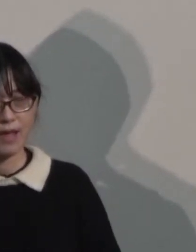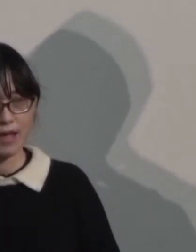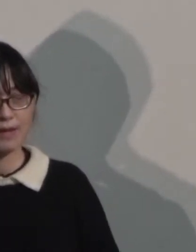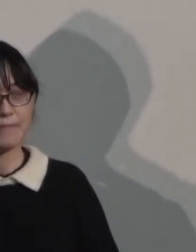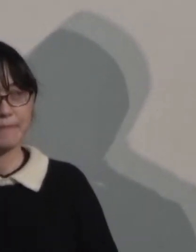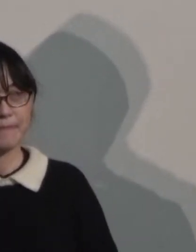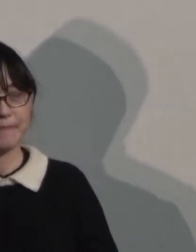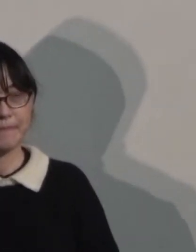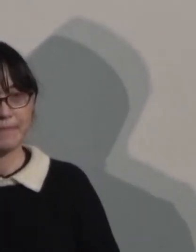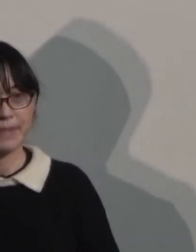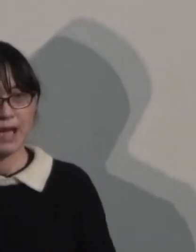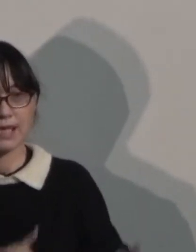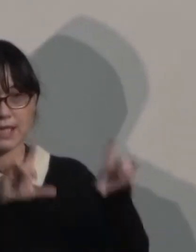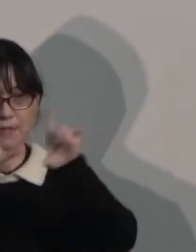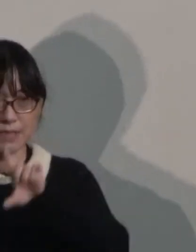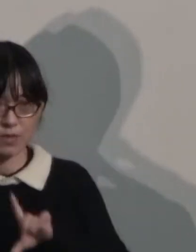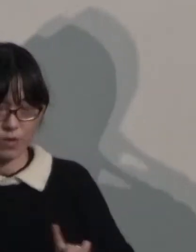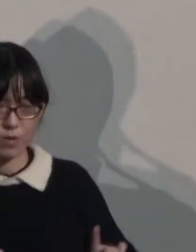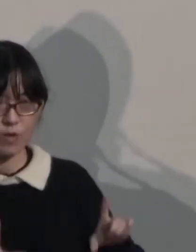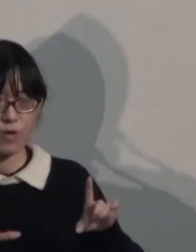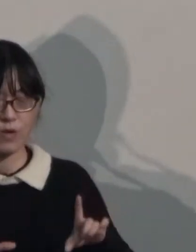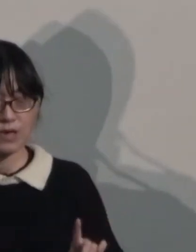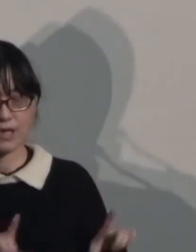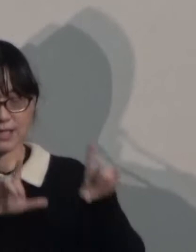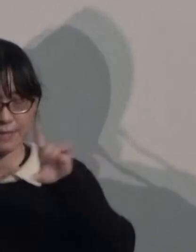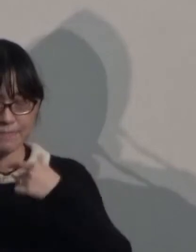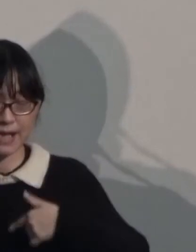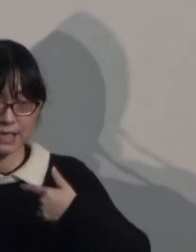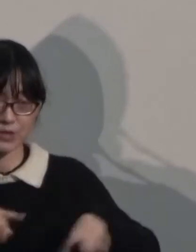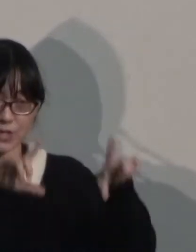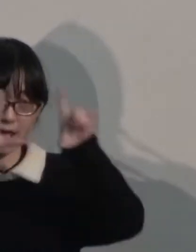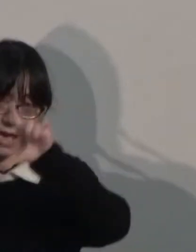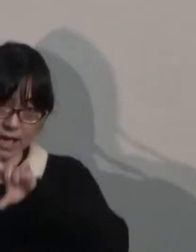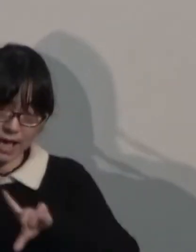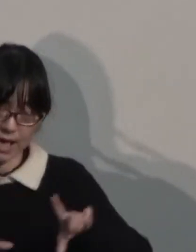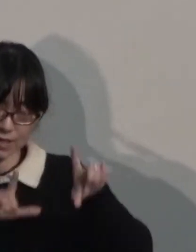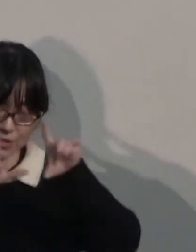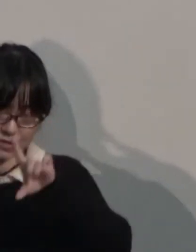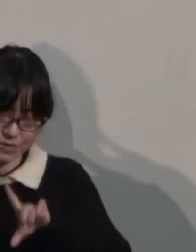って日々の生活に励んでいただきたいと思います。